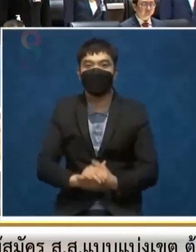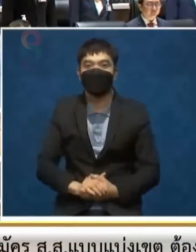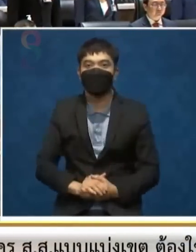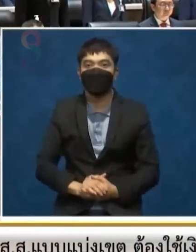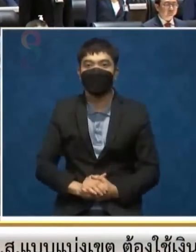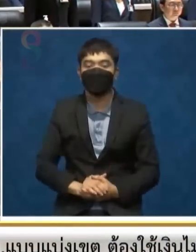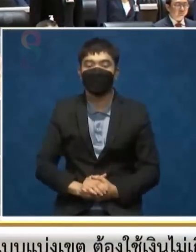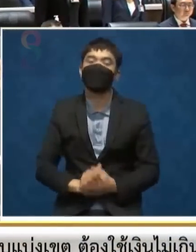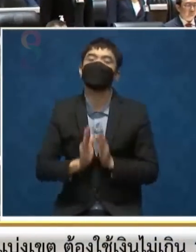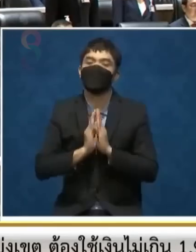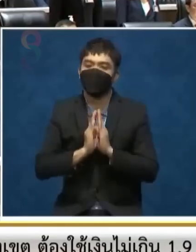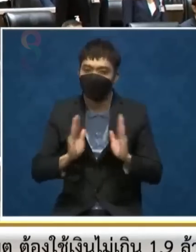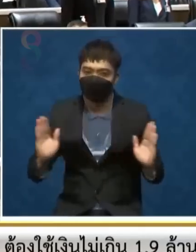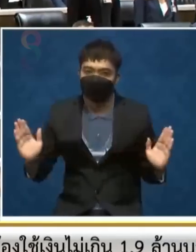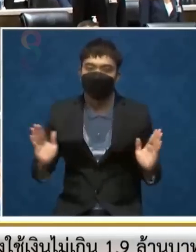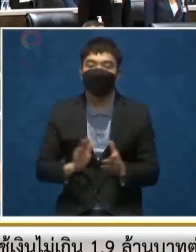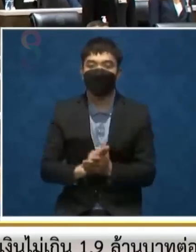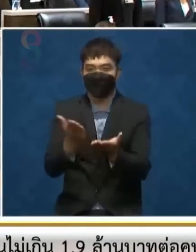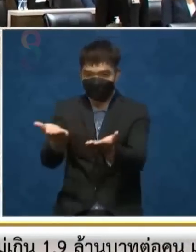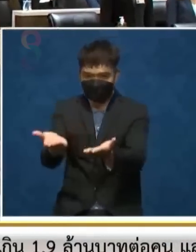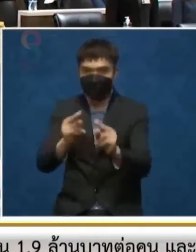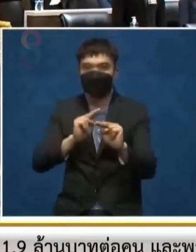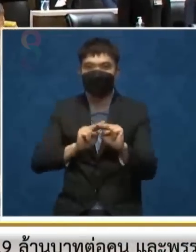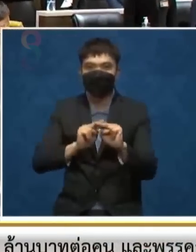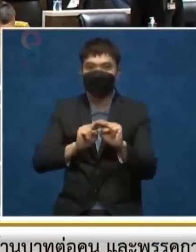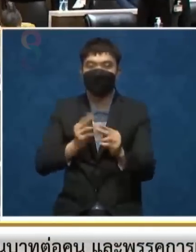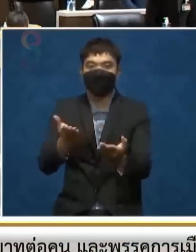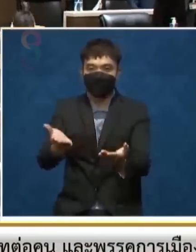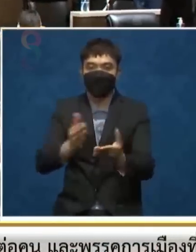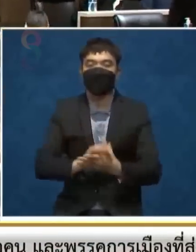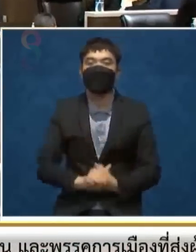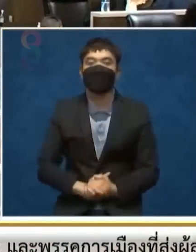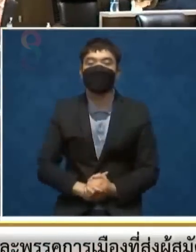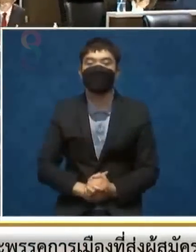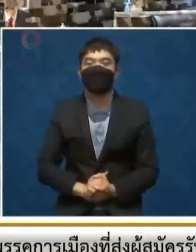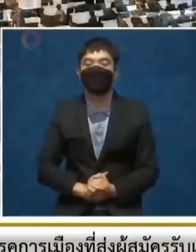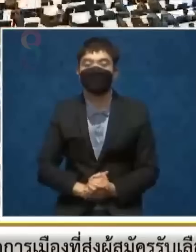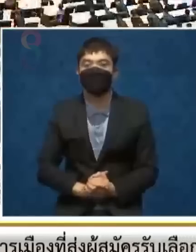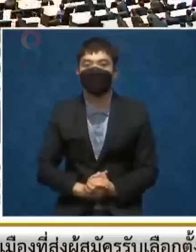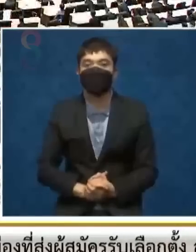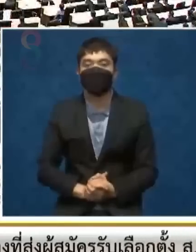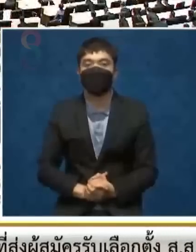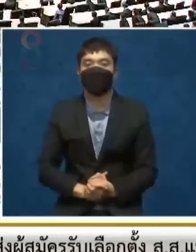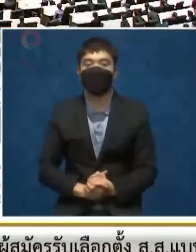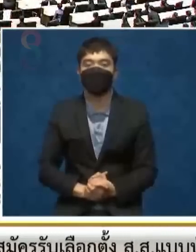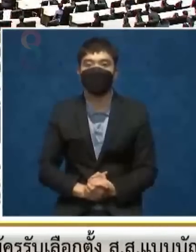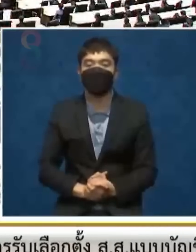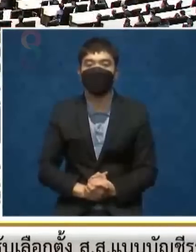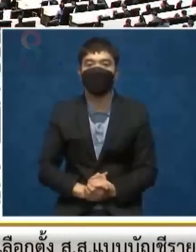ขอบคุณทุกท่านนะครับขอเชิญท่านนั่งได้ครับเชิญครับ20คน